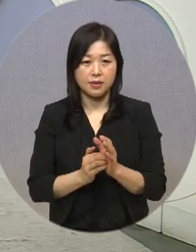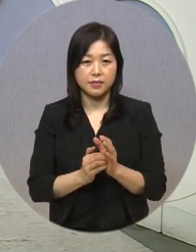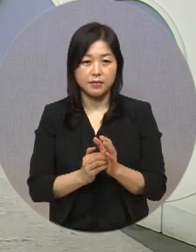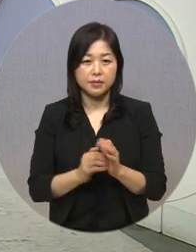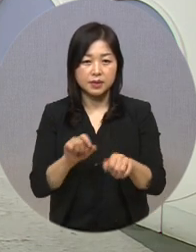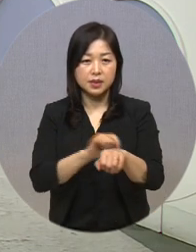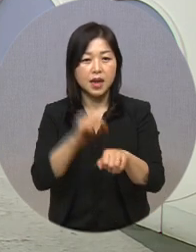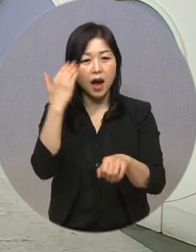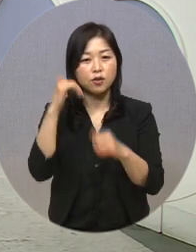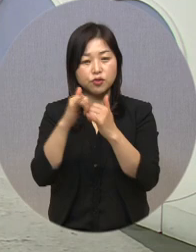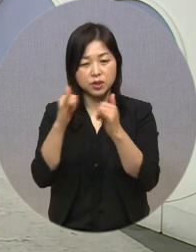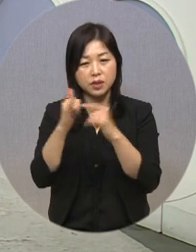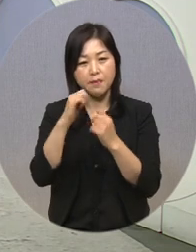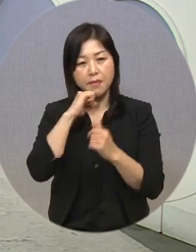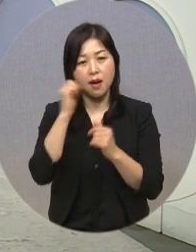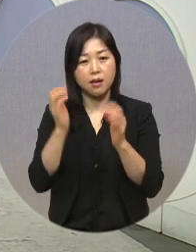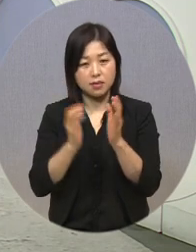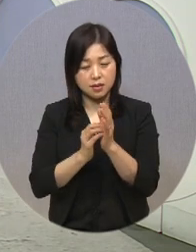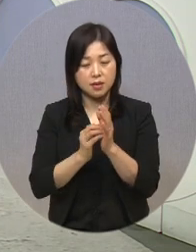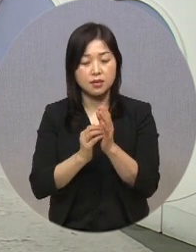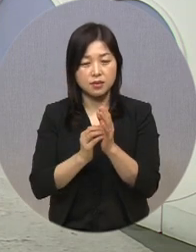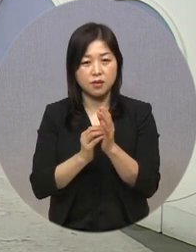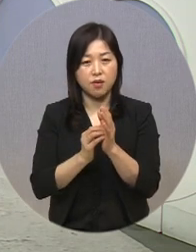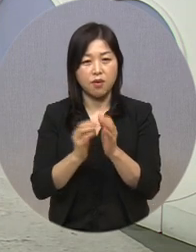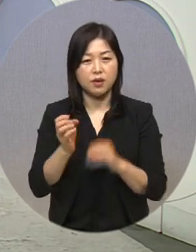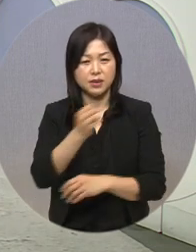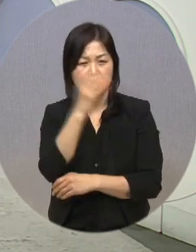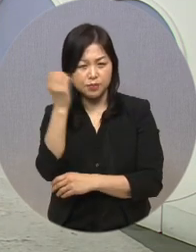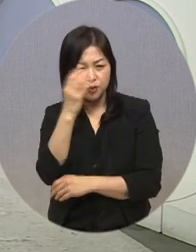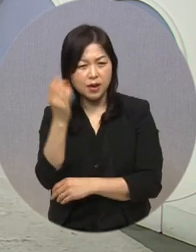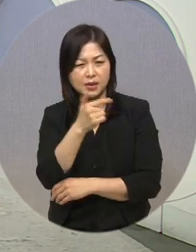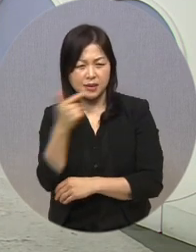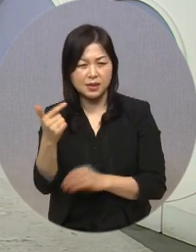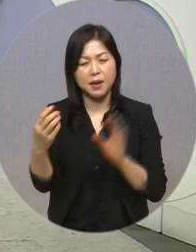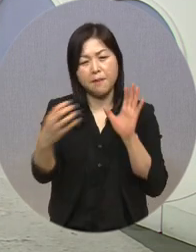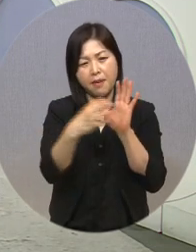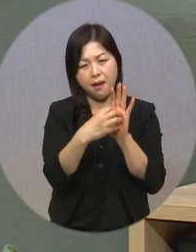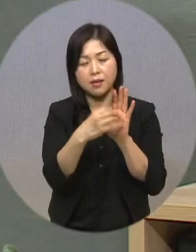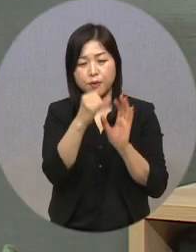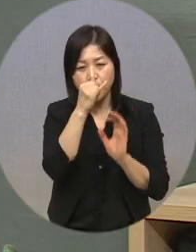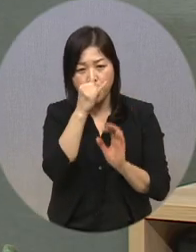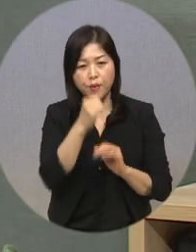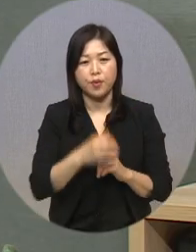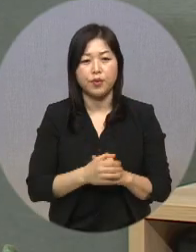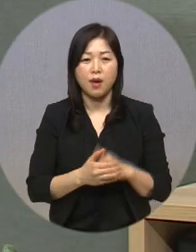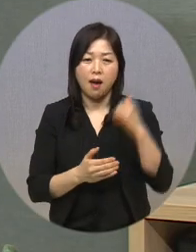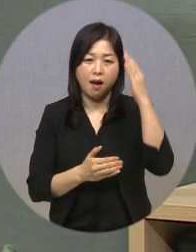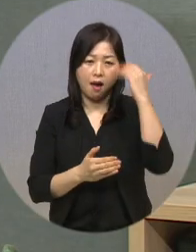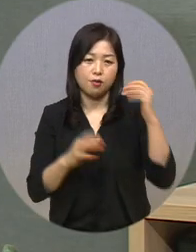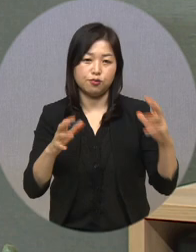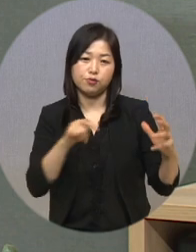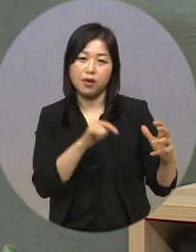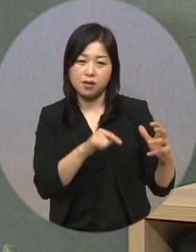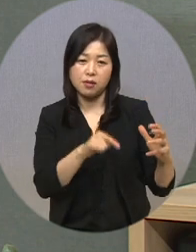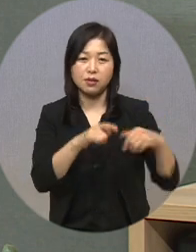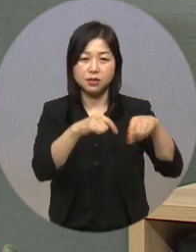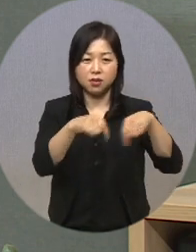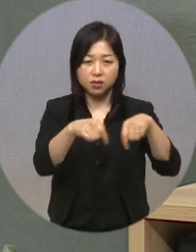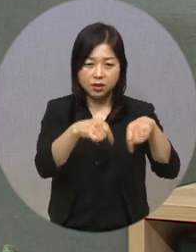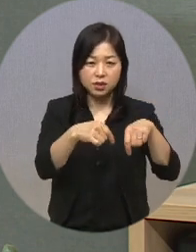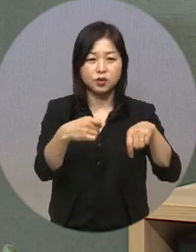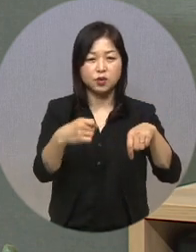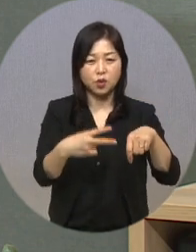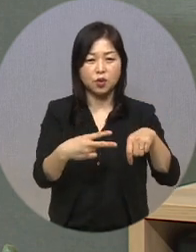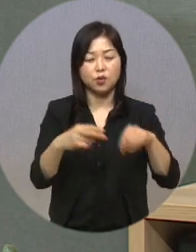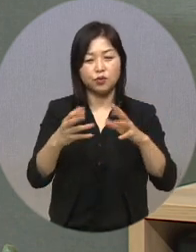특히 한국인이 당선이 됐다 해서 뭐 좀 대서특필했고 국내에서 정계에서 또는